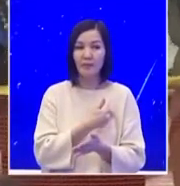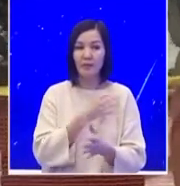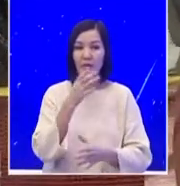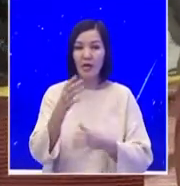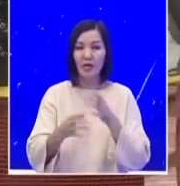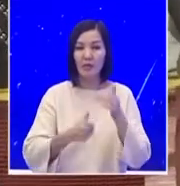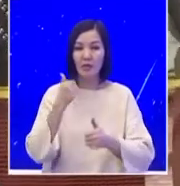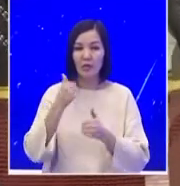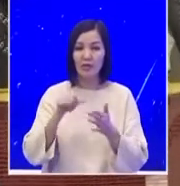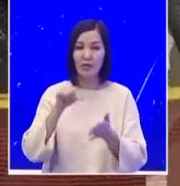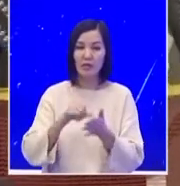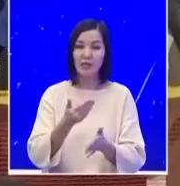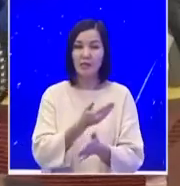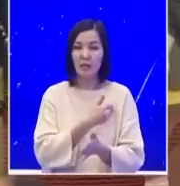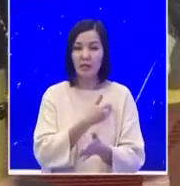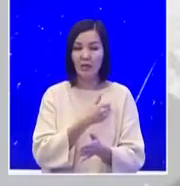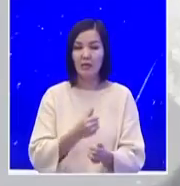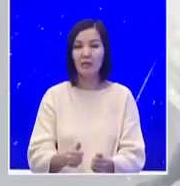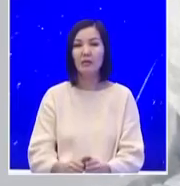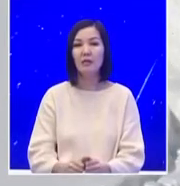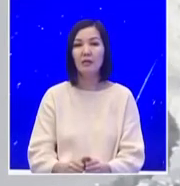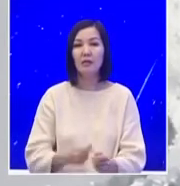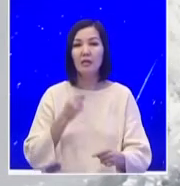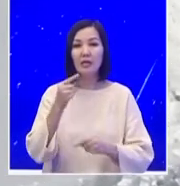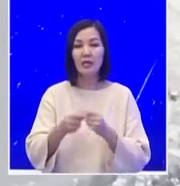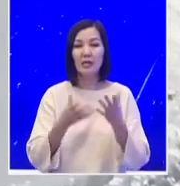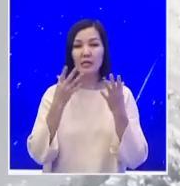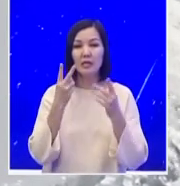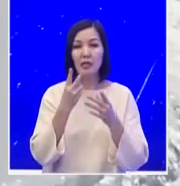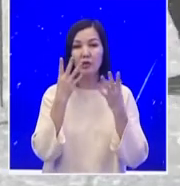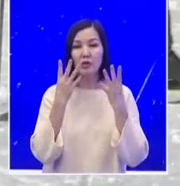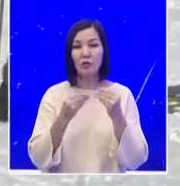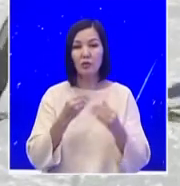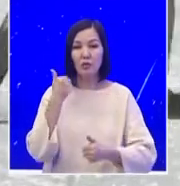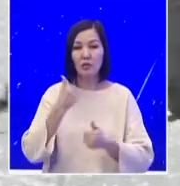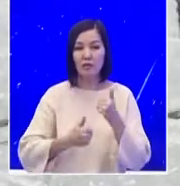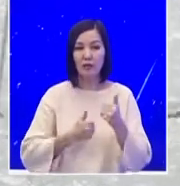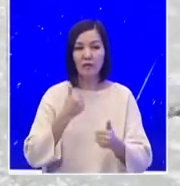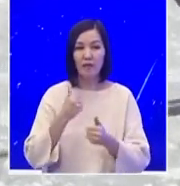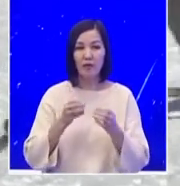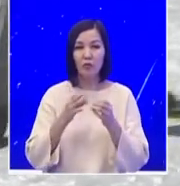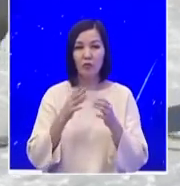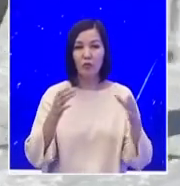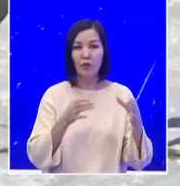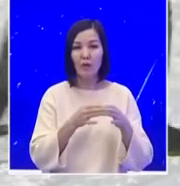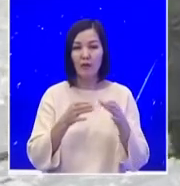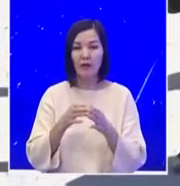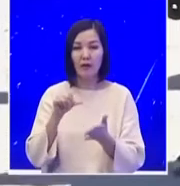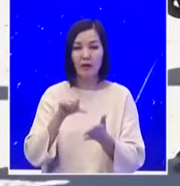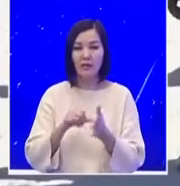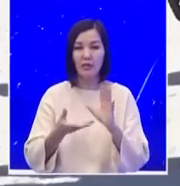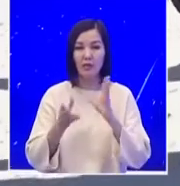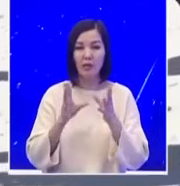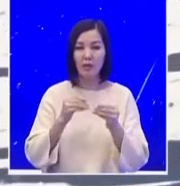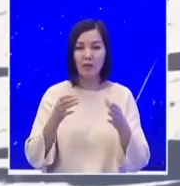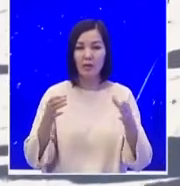Әлемдік чемпионаттарға қатысқым келеді үлкендер арасындағы. Келесі күні шаңғы додасы эстафетаға ауласы болған 14 команда қатысты. Жалпы